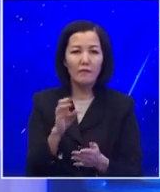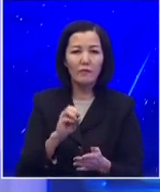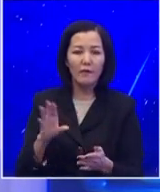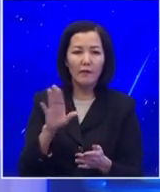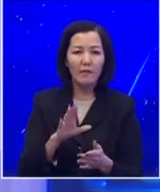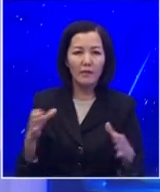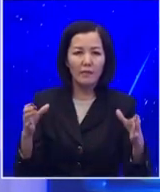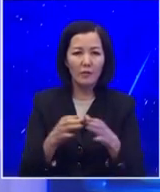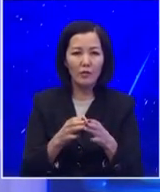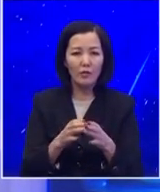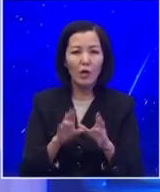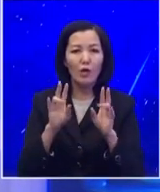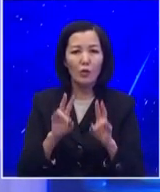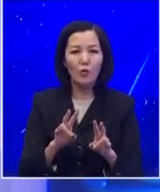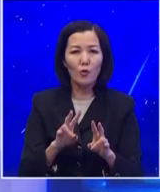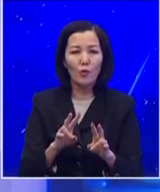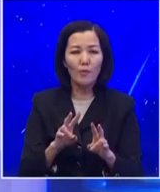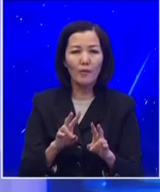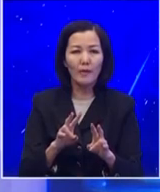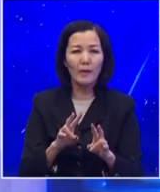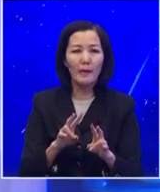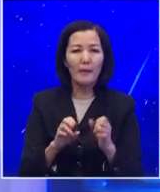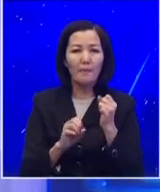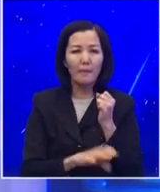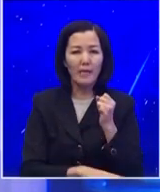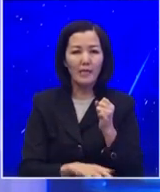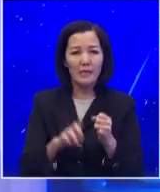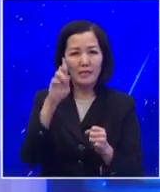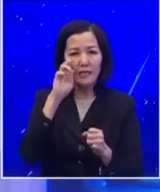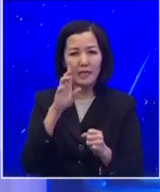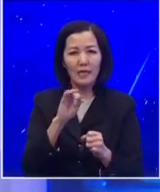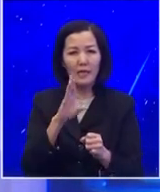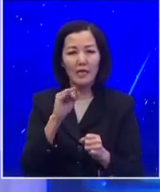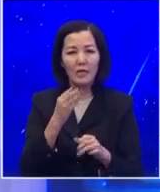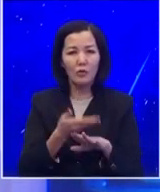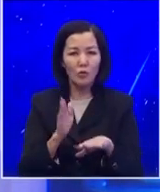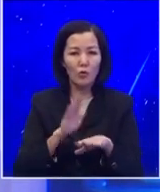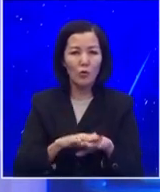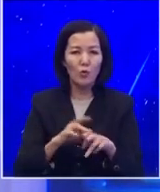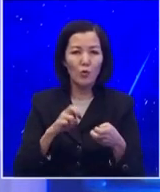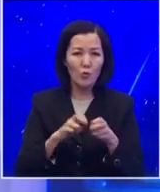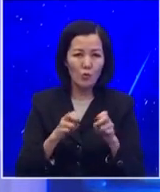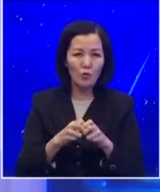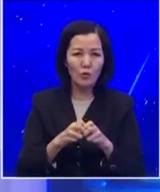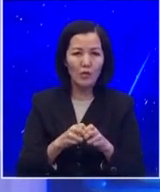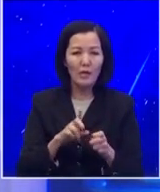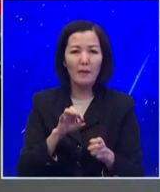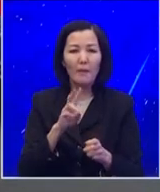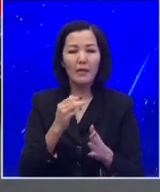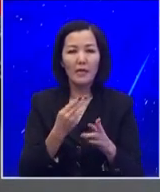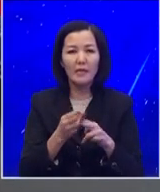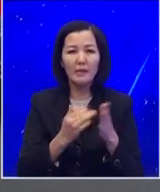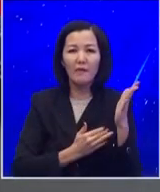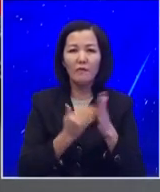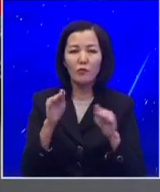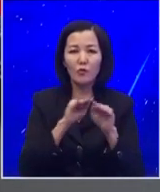всем Европейском Союзе. Однако в бедных странах ЕС дела обстоят еще хуже. Так, в Болгарии самый высокий